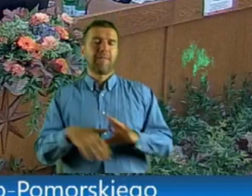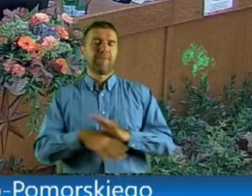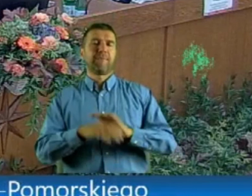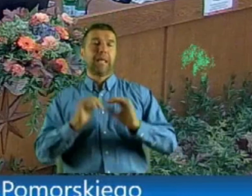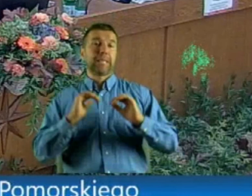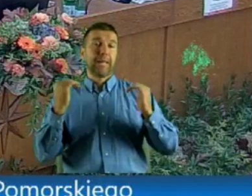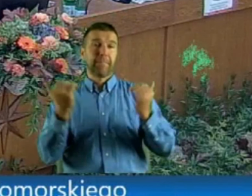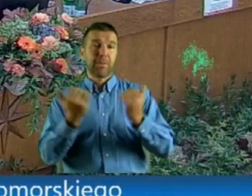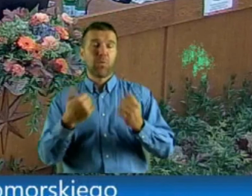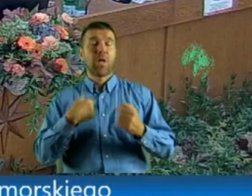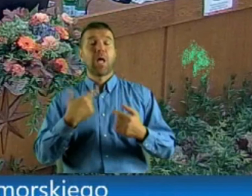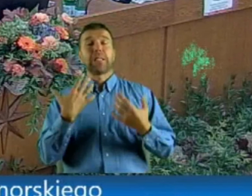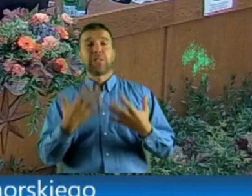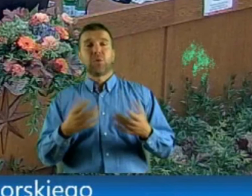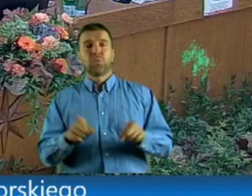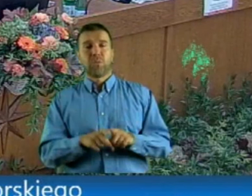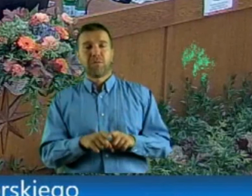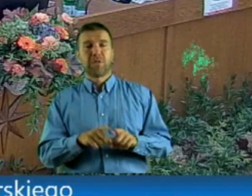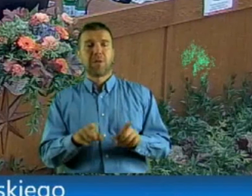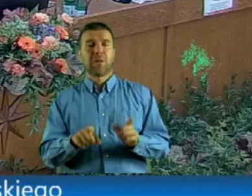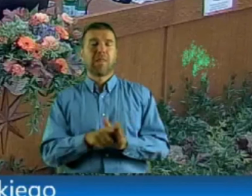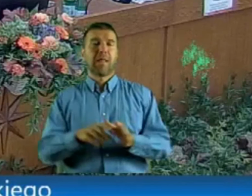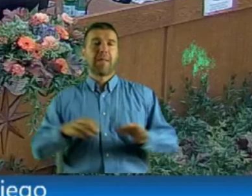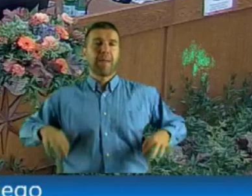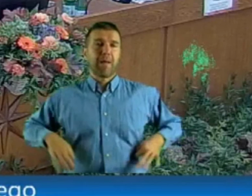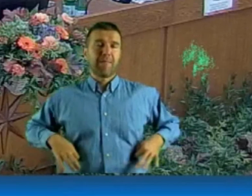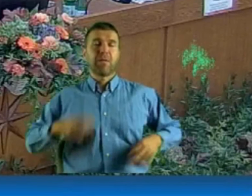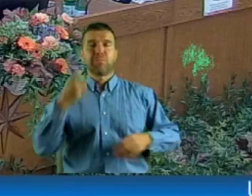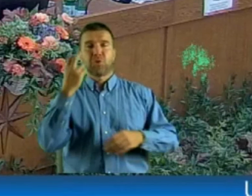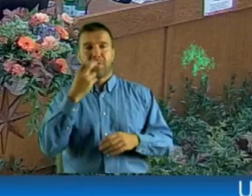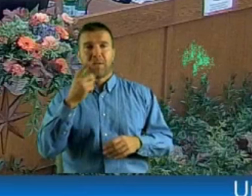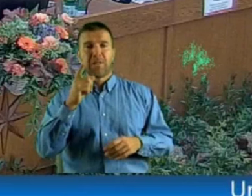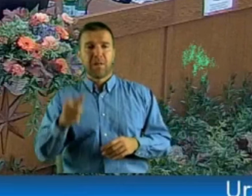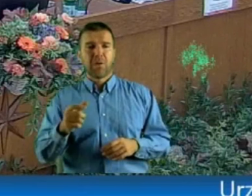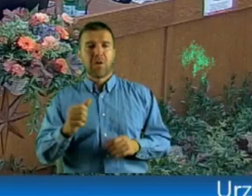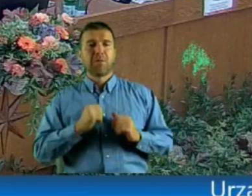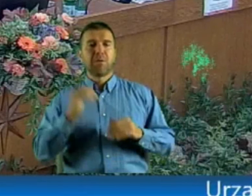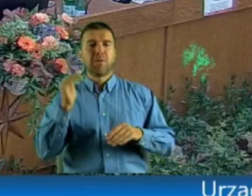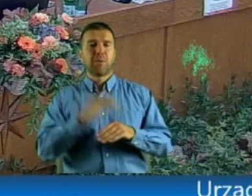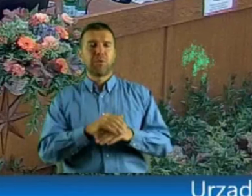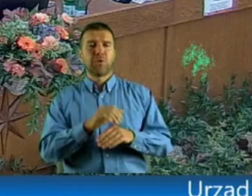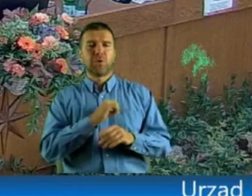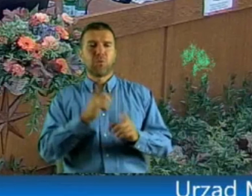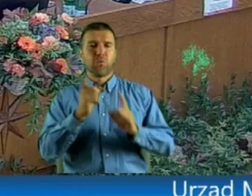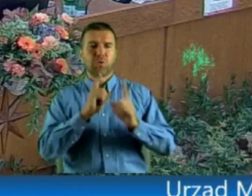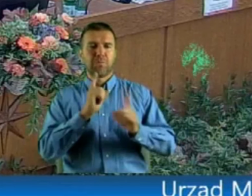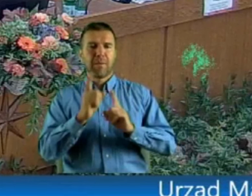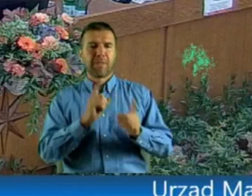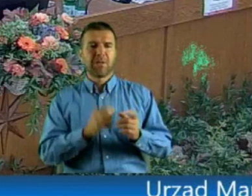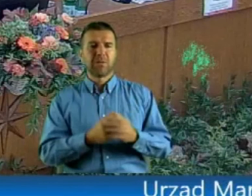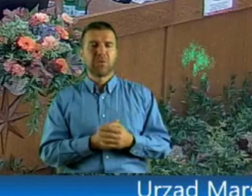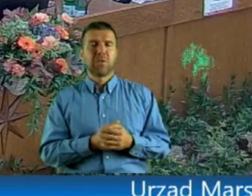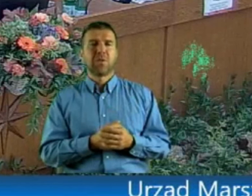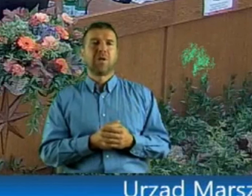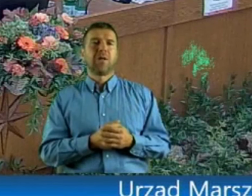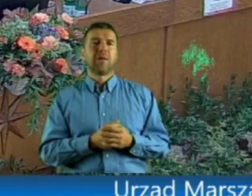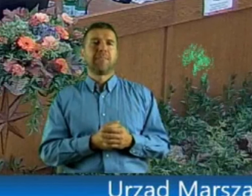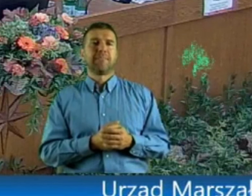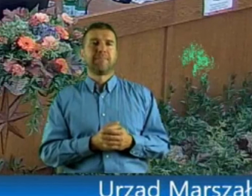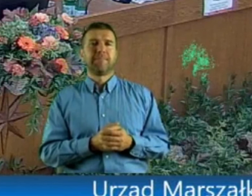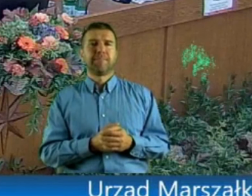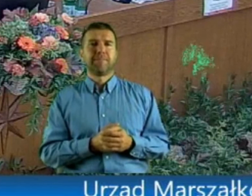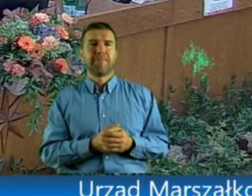a ponadto chciałbym też Państwa zainspirować do tego, żebyście pozwolili mi rozmawiać w taki sam sposób